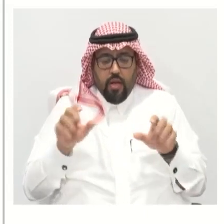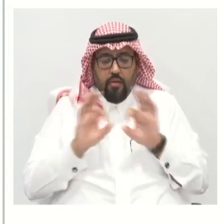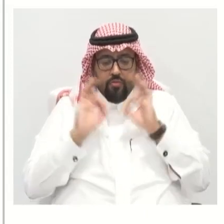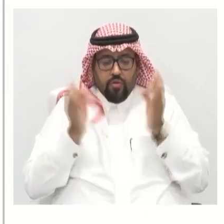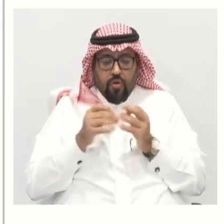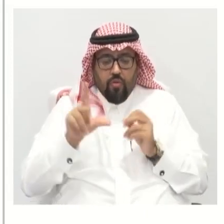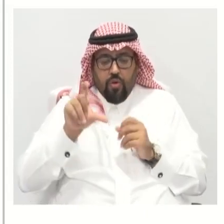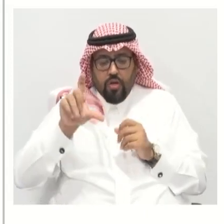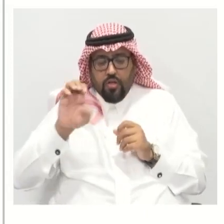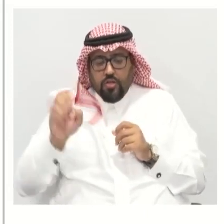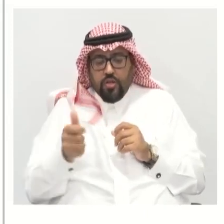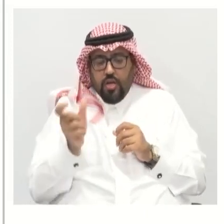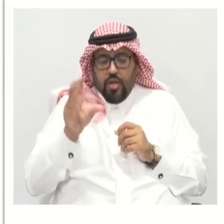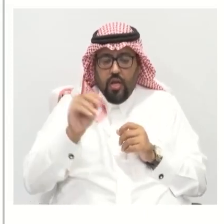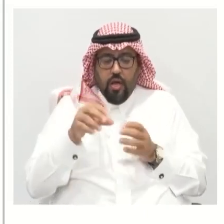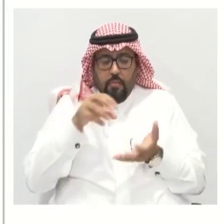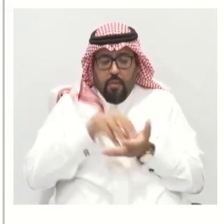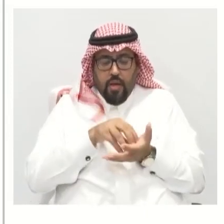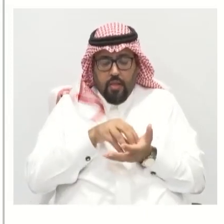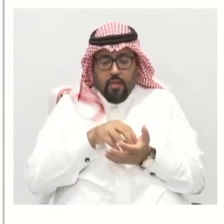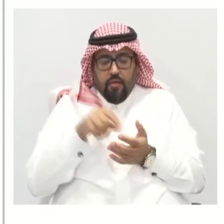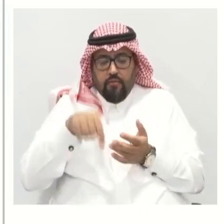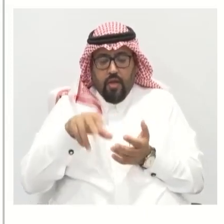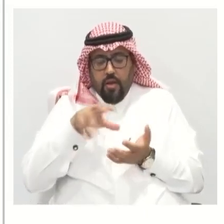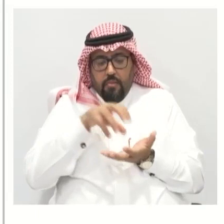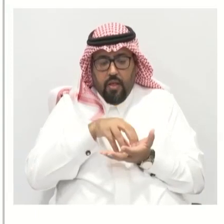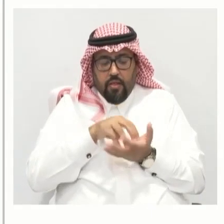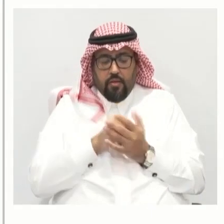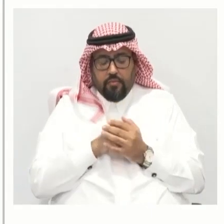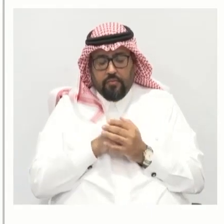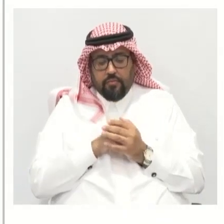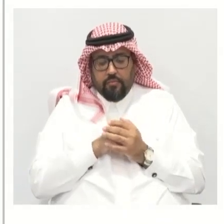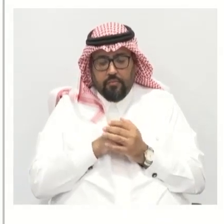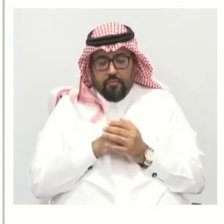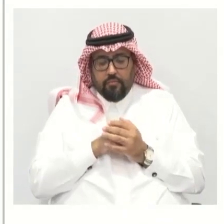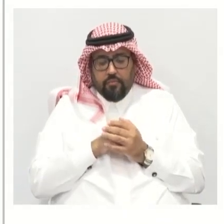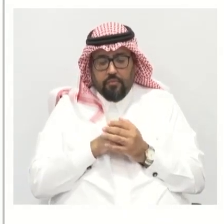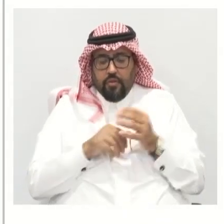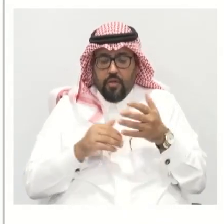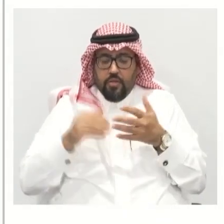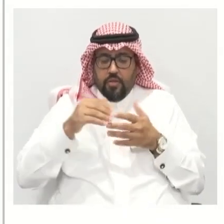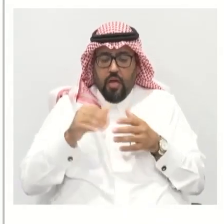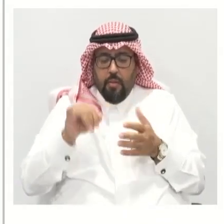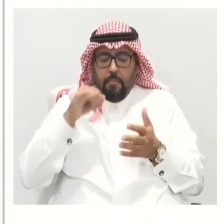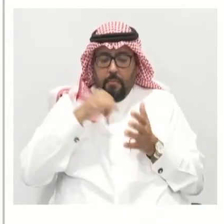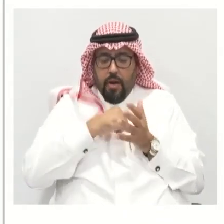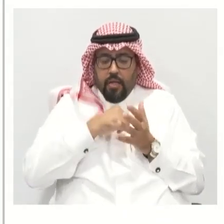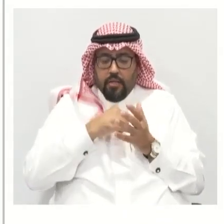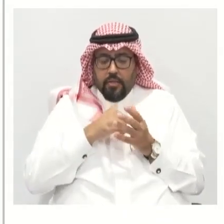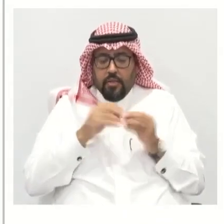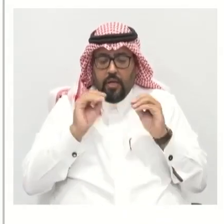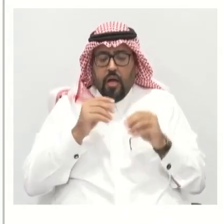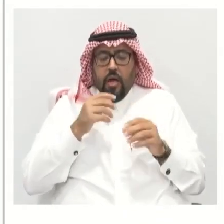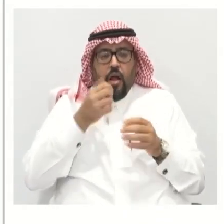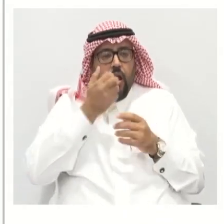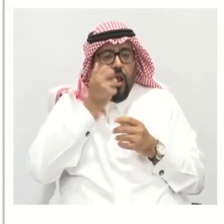ولجانها في المناطق في جميع مناطق المملكه انشاء مركز لتلقي